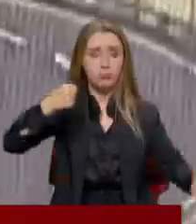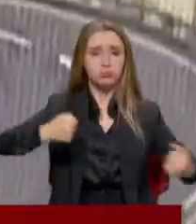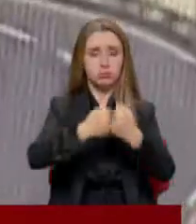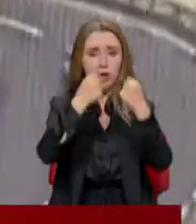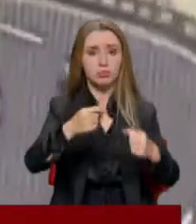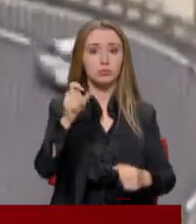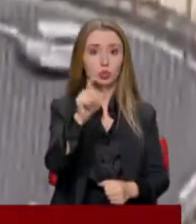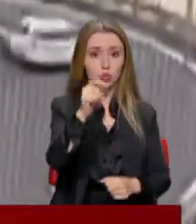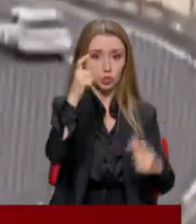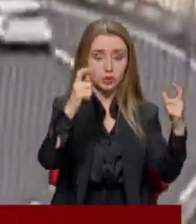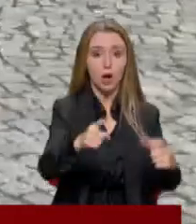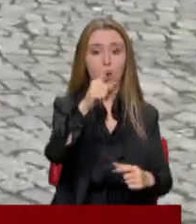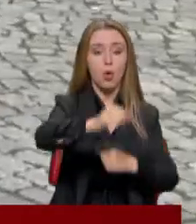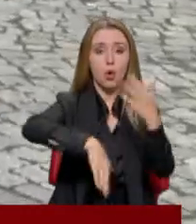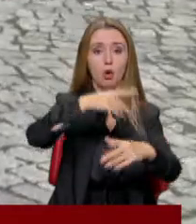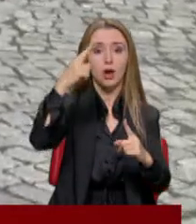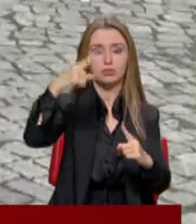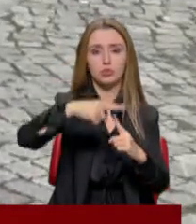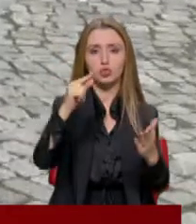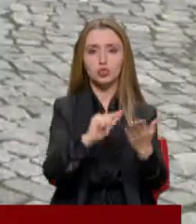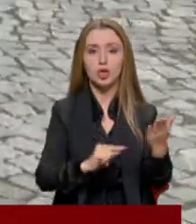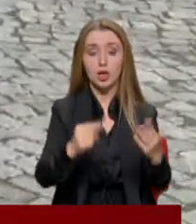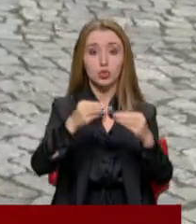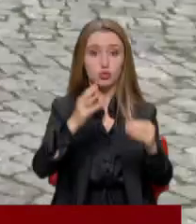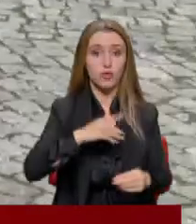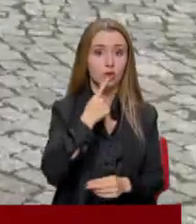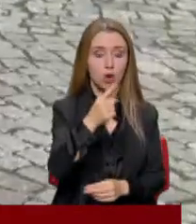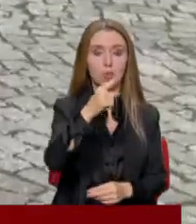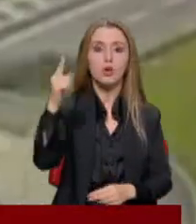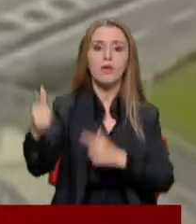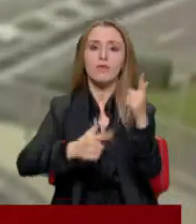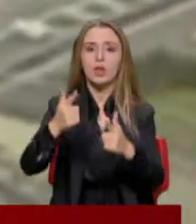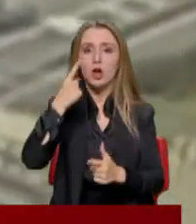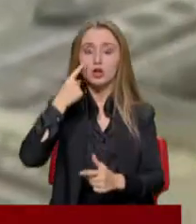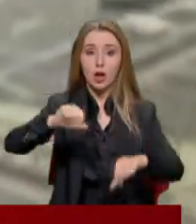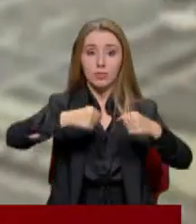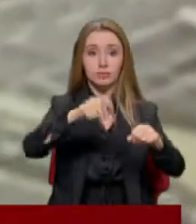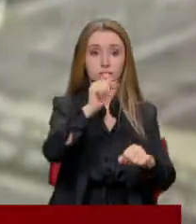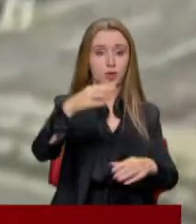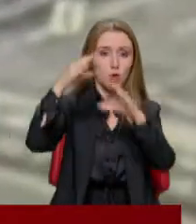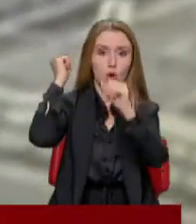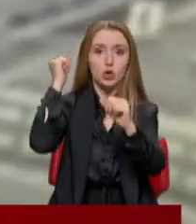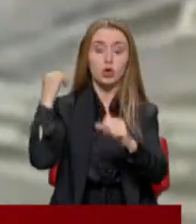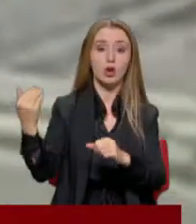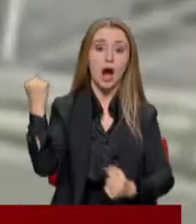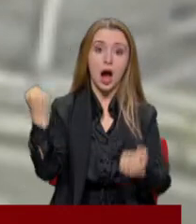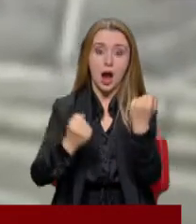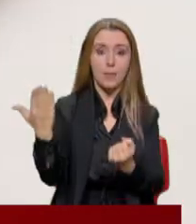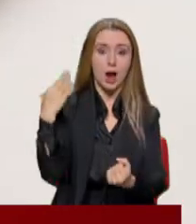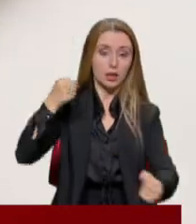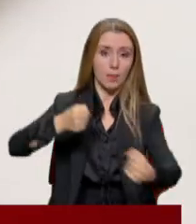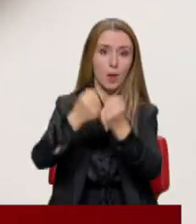motosikletli kurye olay yeri tutanağında kusurlu bulunmuştu Oysa bu görüntüyle Motosiklete konsolosluk aracının arkadan çarptığı